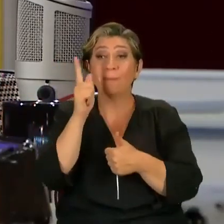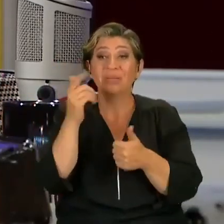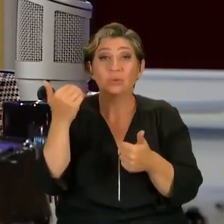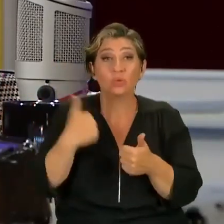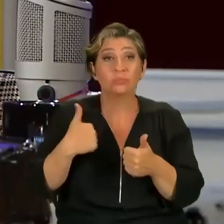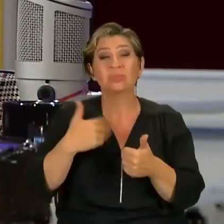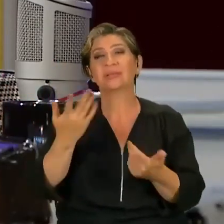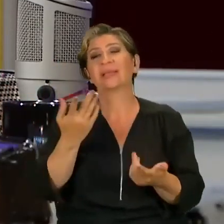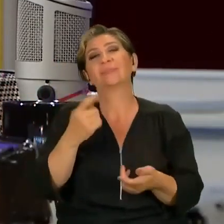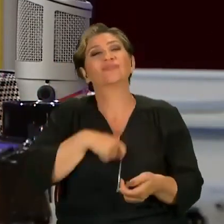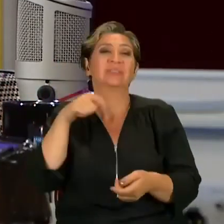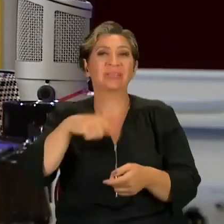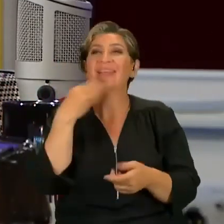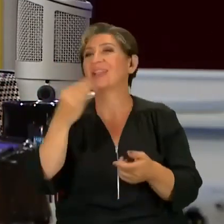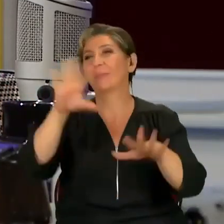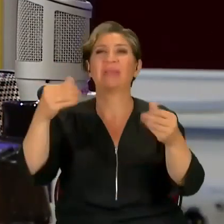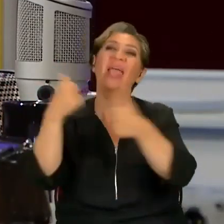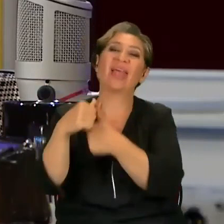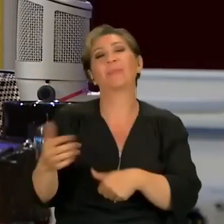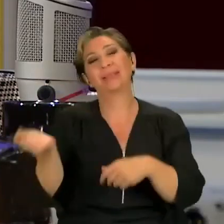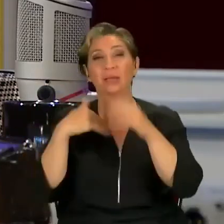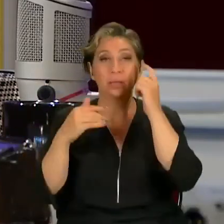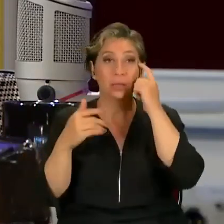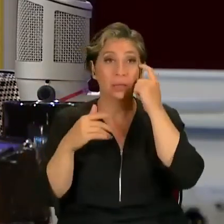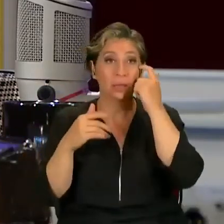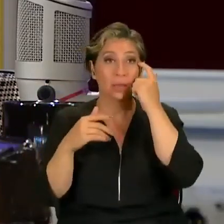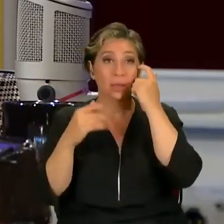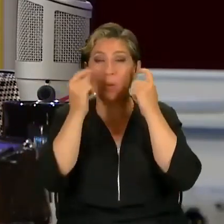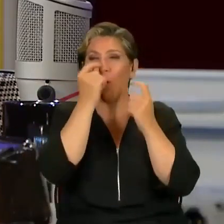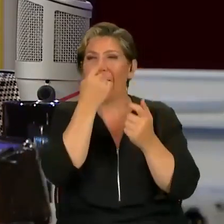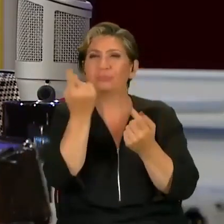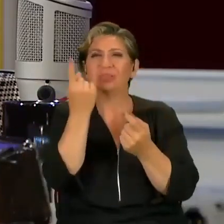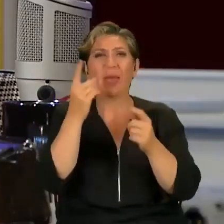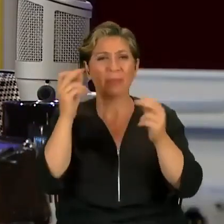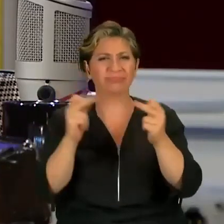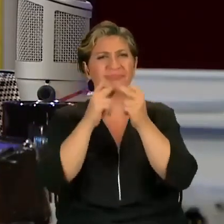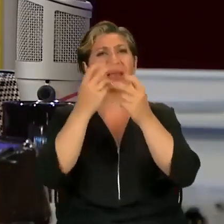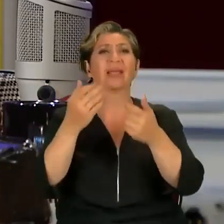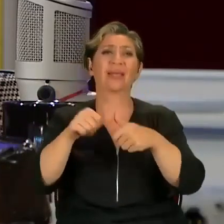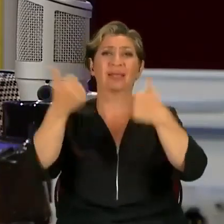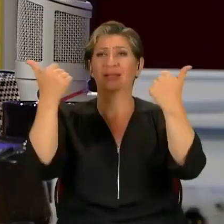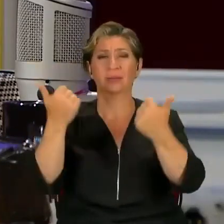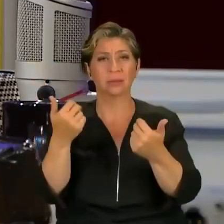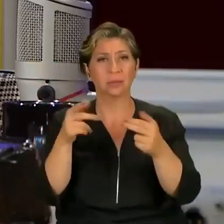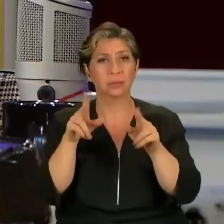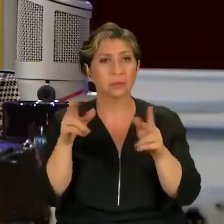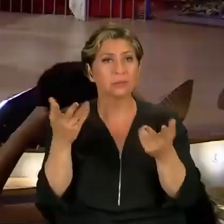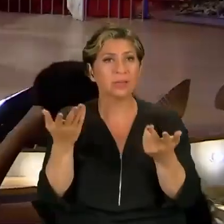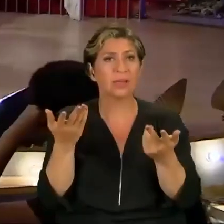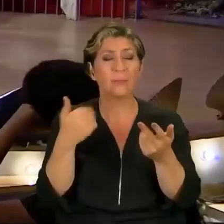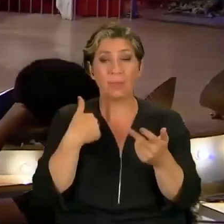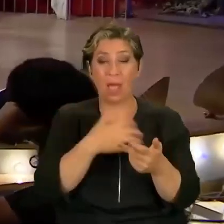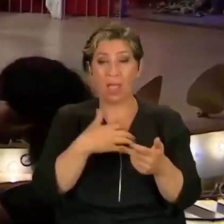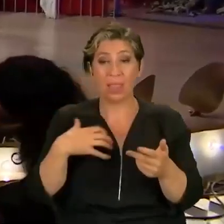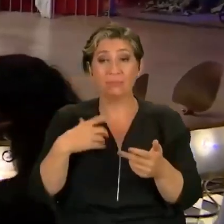kurum. Yani laf olsun diye şimdiki gençler evlenmeyi şey gibi görüyorlar. En ufak bir kavgada, çatırtıda da bitiyor zaten. Ama